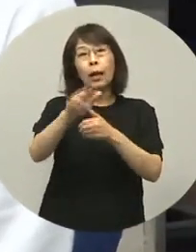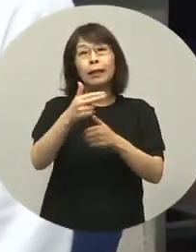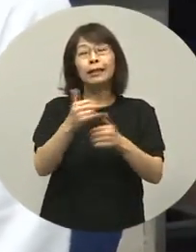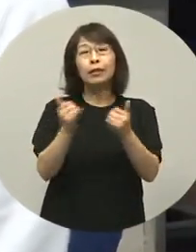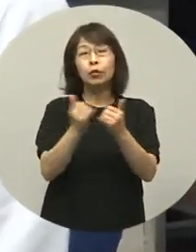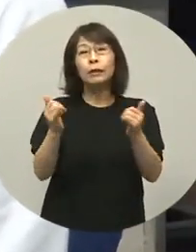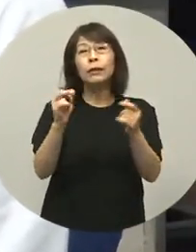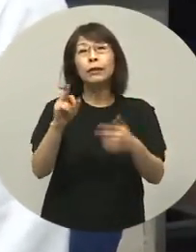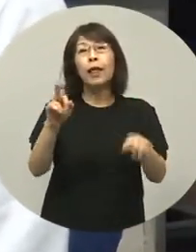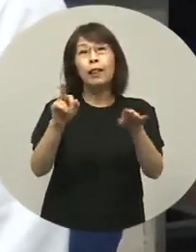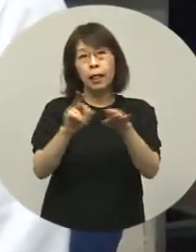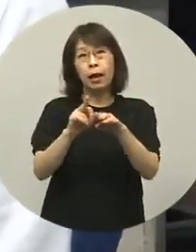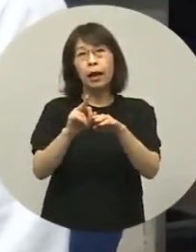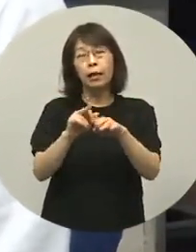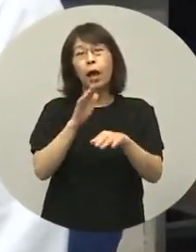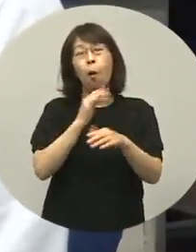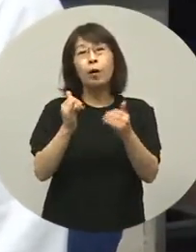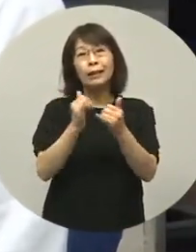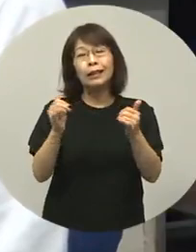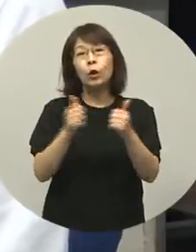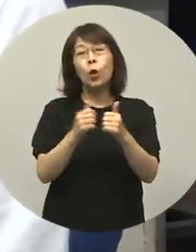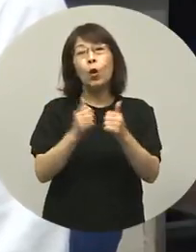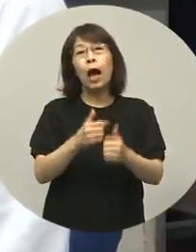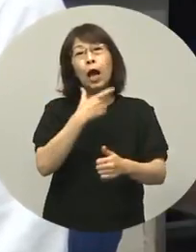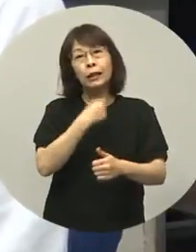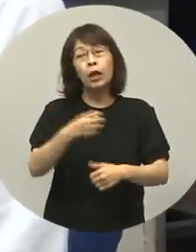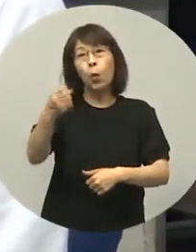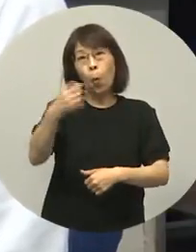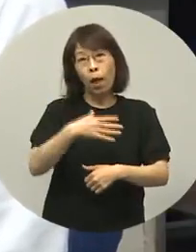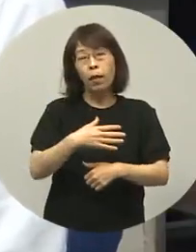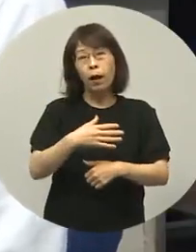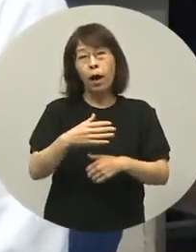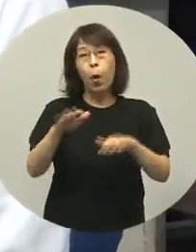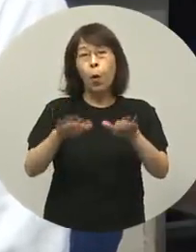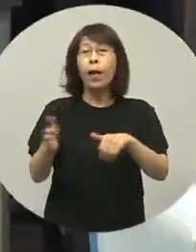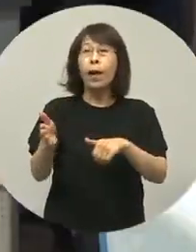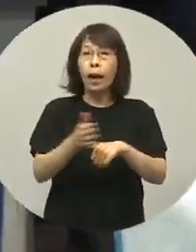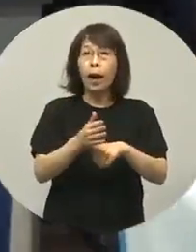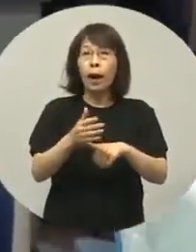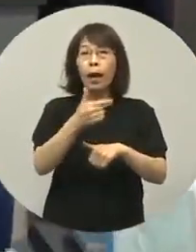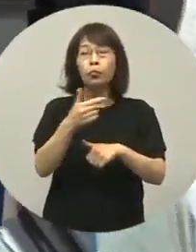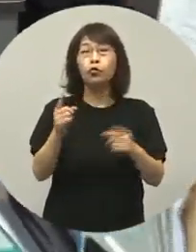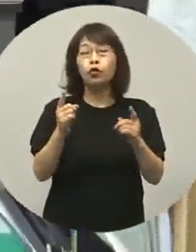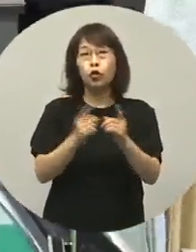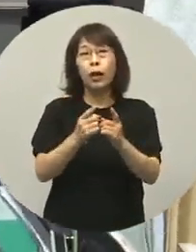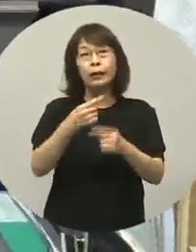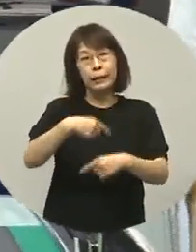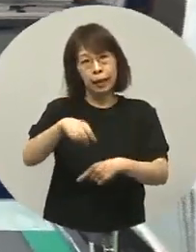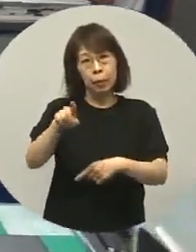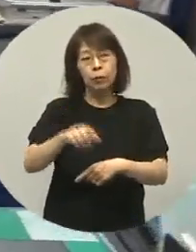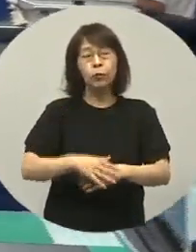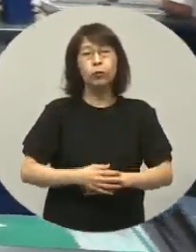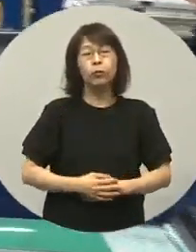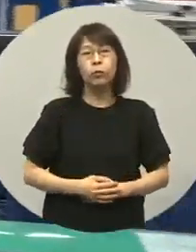とご相談をしたいということでお電話がありまして、はい、今からむつ愛の方に行ってきたいと思います。ちょっとむつ愛行ってき